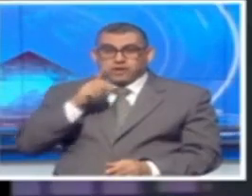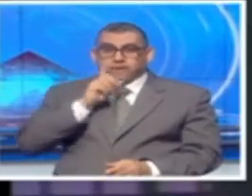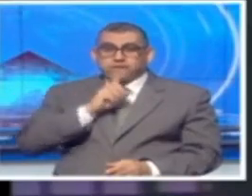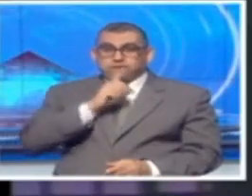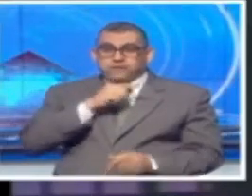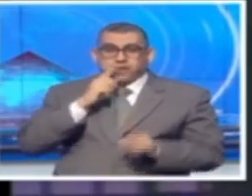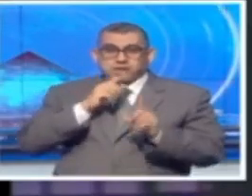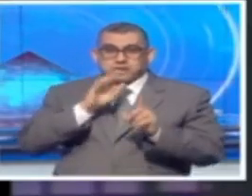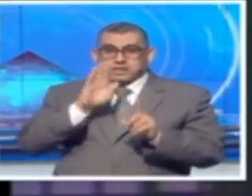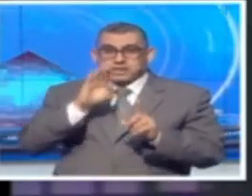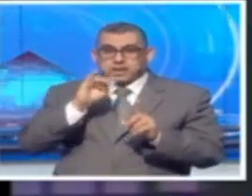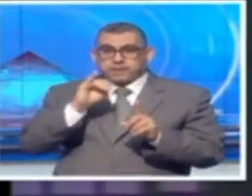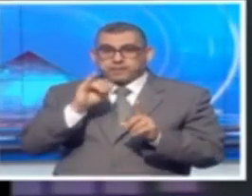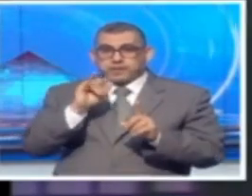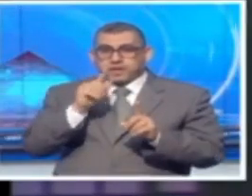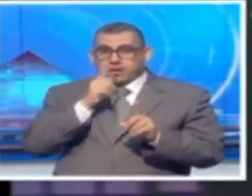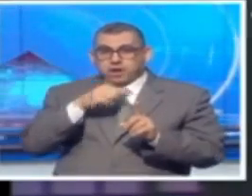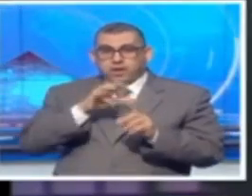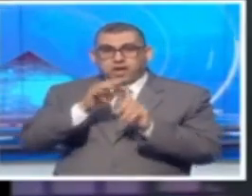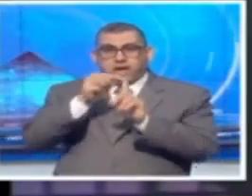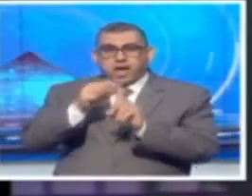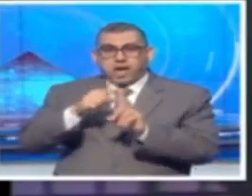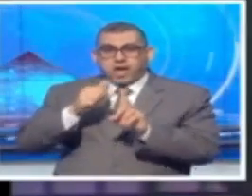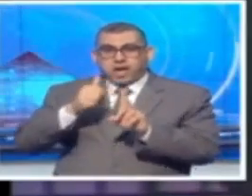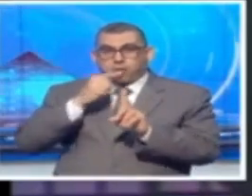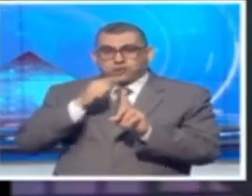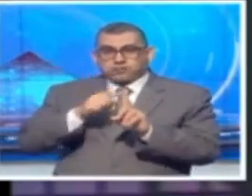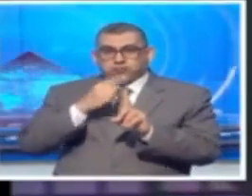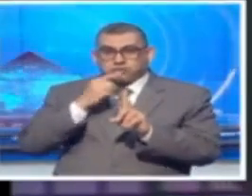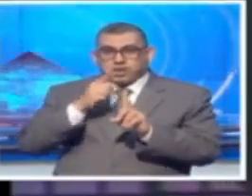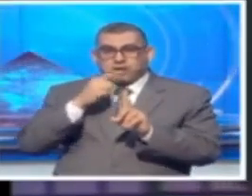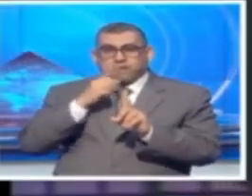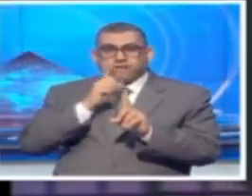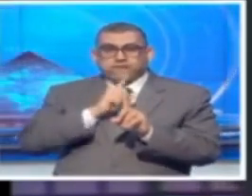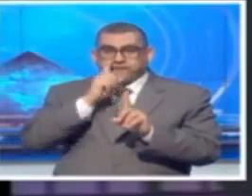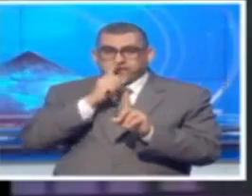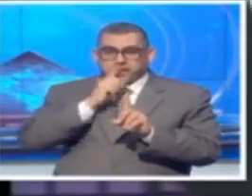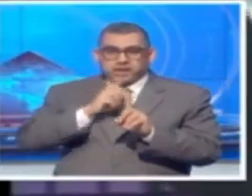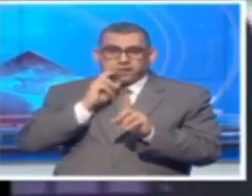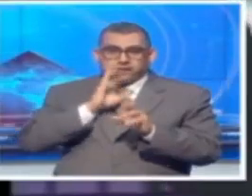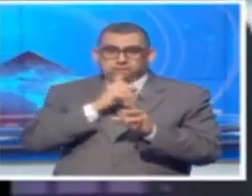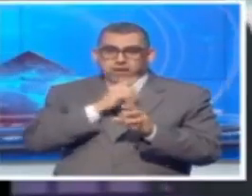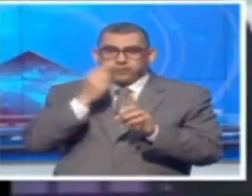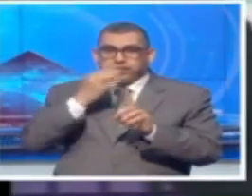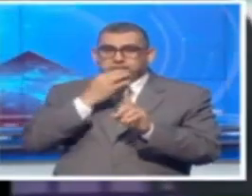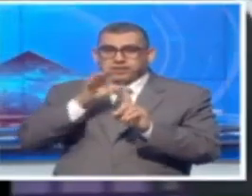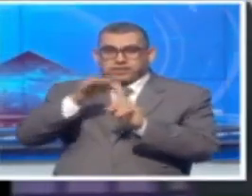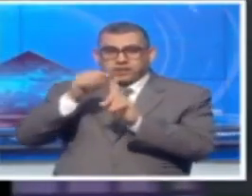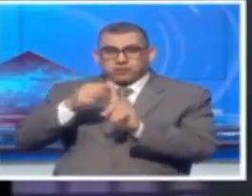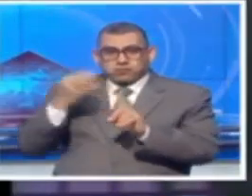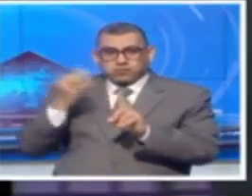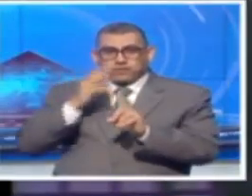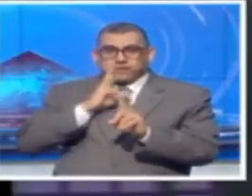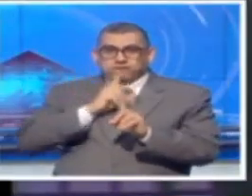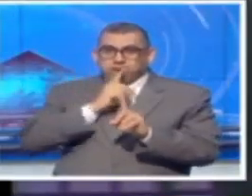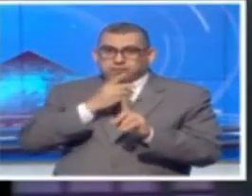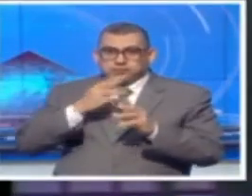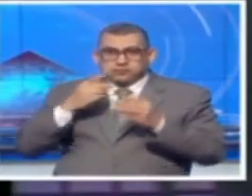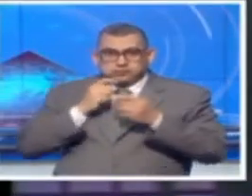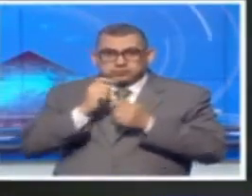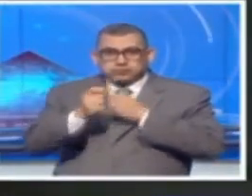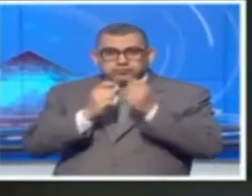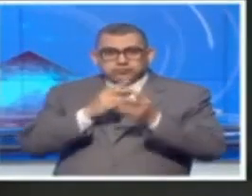الفنان الكبير سمير صبري واحدا أو أحد الفنانين القلائل الذين برعوا في